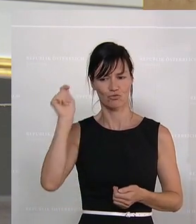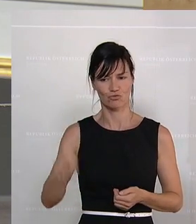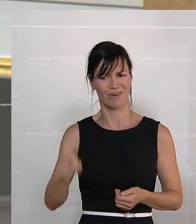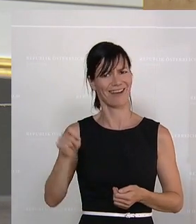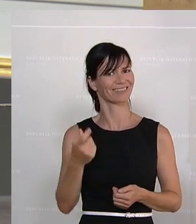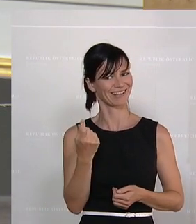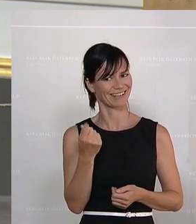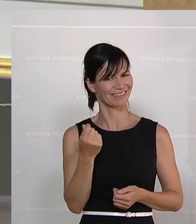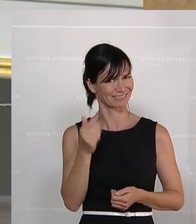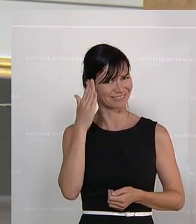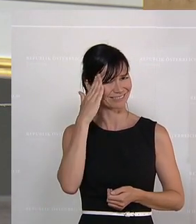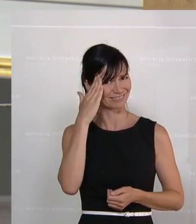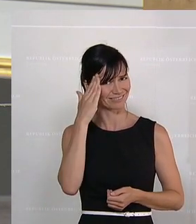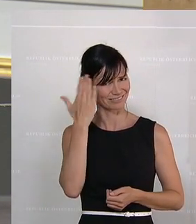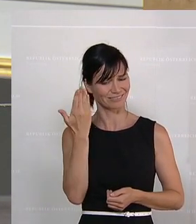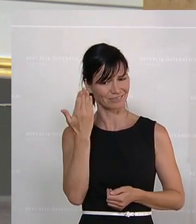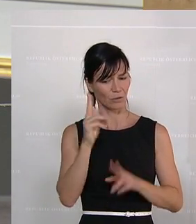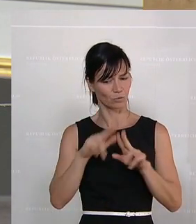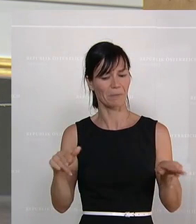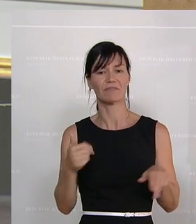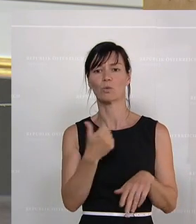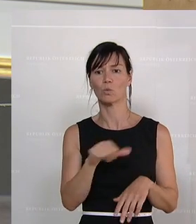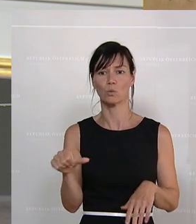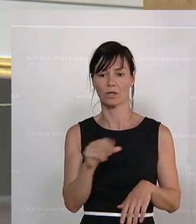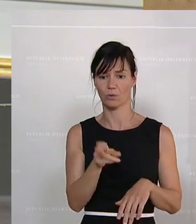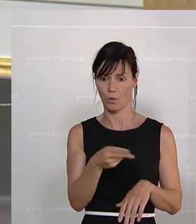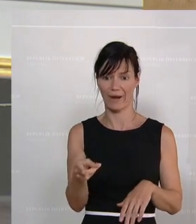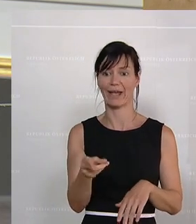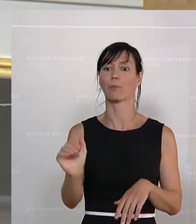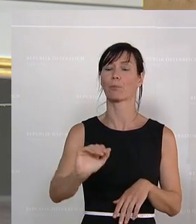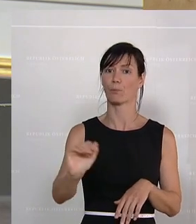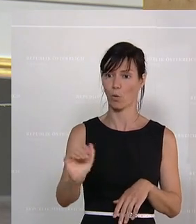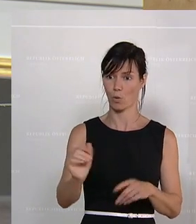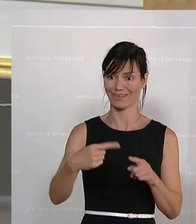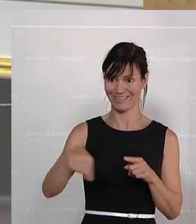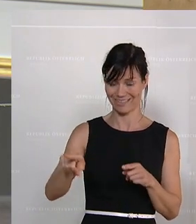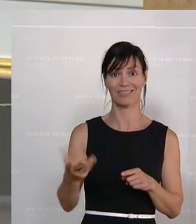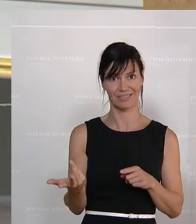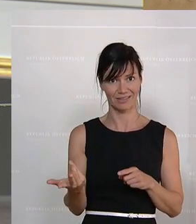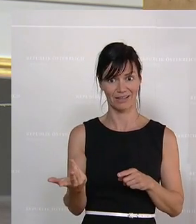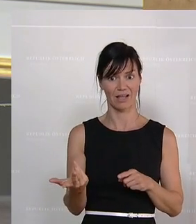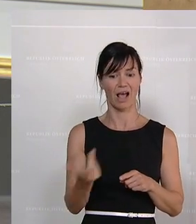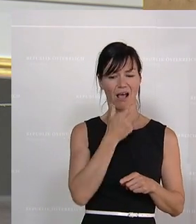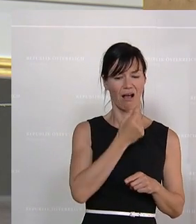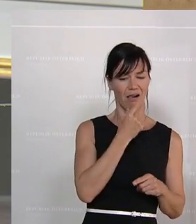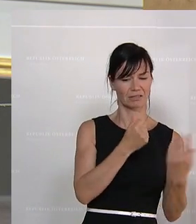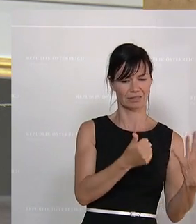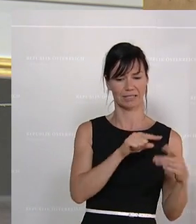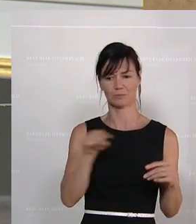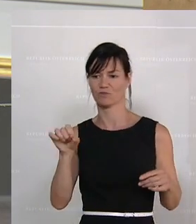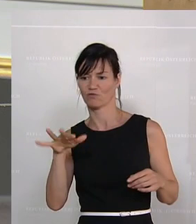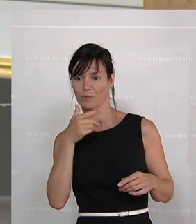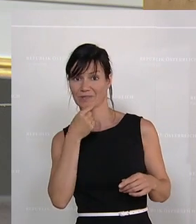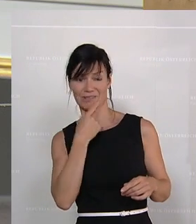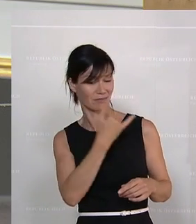kennen wir schon das kommt dann in der höhe von 100 euro pro kind jedes kind im alter von sechs bis 15 jahren